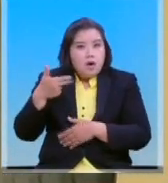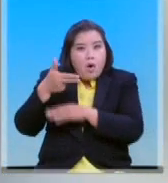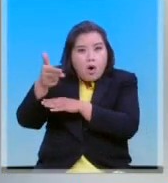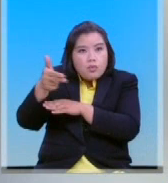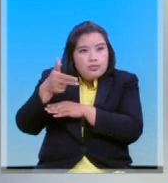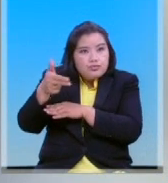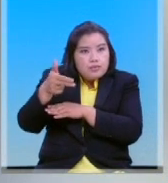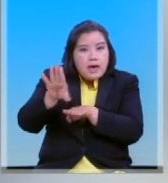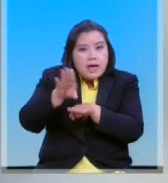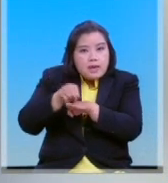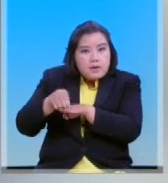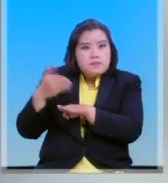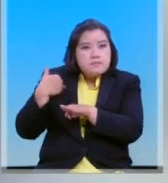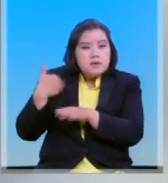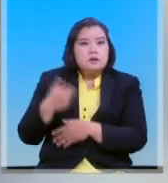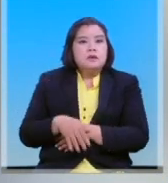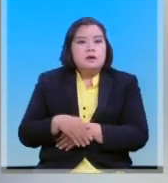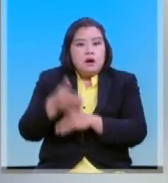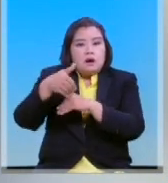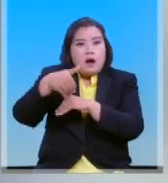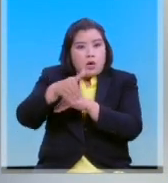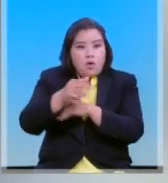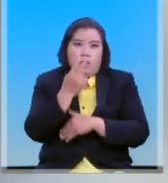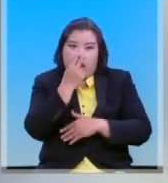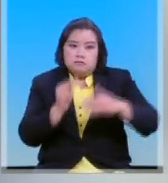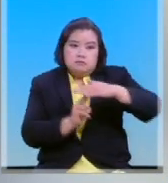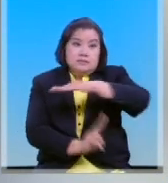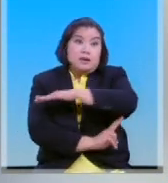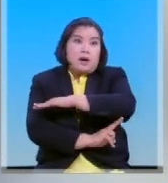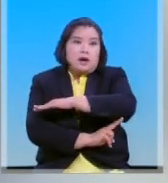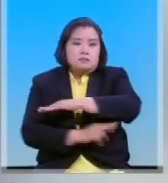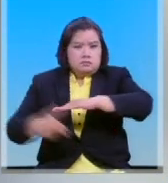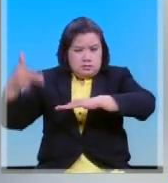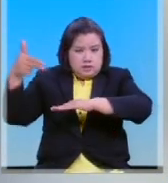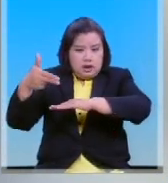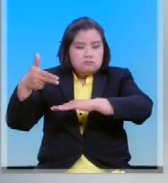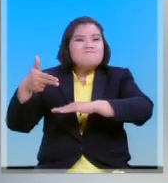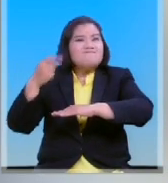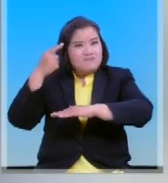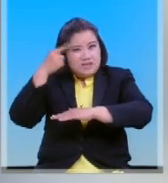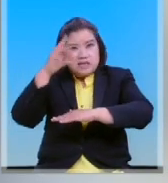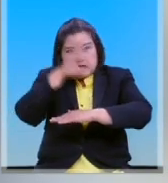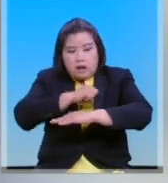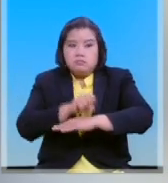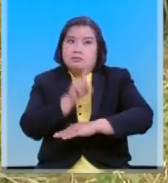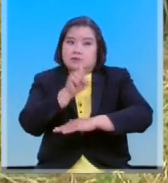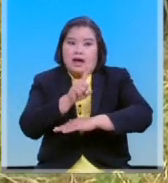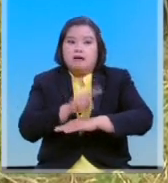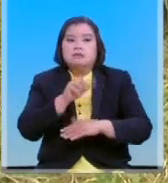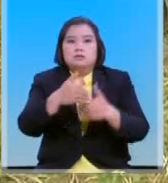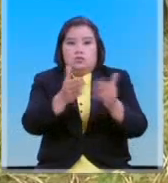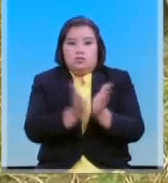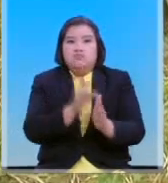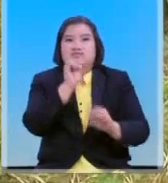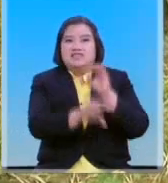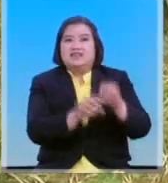ของเอกชนสามารถมองเห็นบริเวณสะพานนะครับซึ่งตำรวจคาดว่าเนี่ยแหละน่าจะเป็นจุดที่คนร้ายนำศพของเธอมาทิ้งลงไปโด